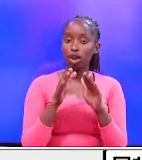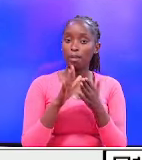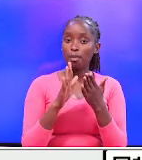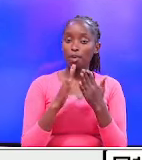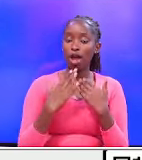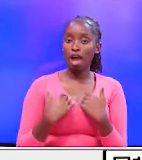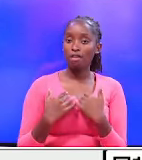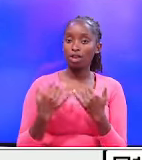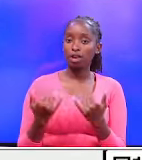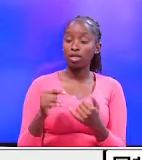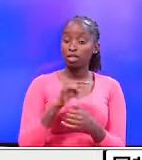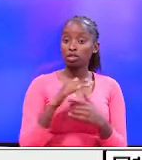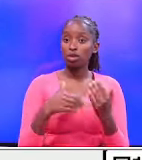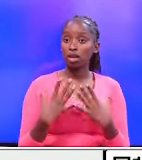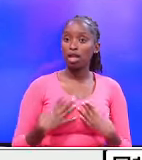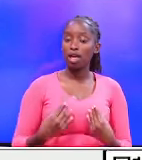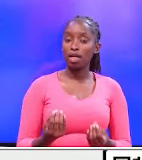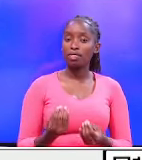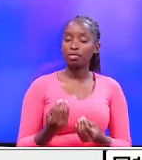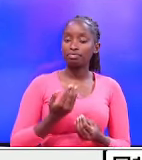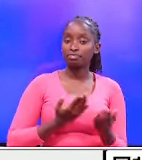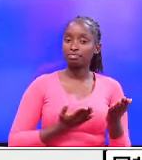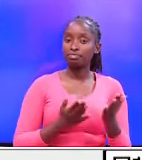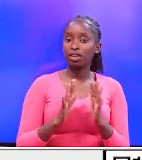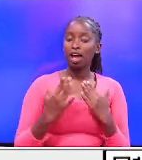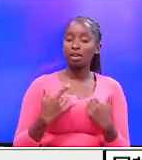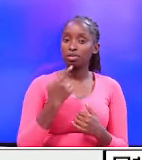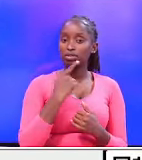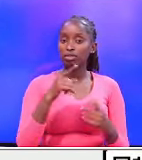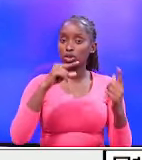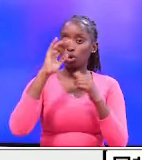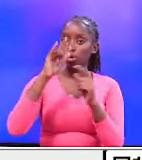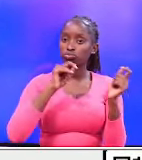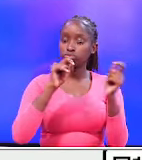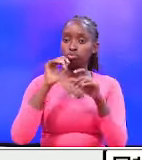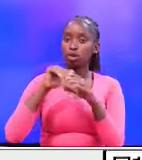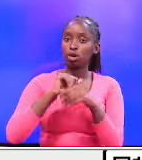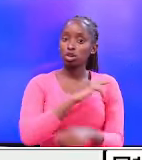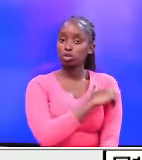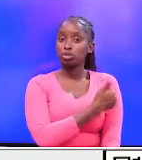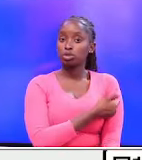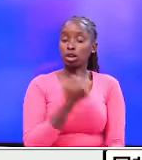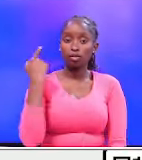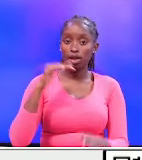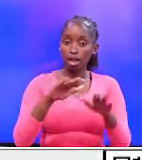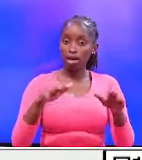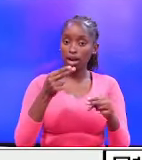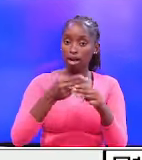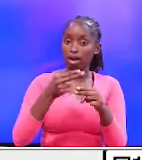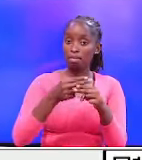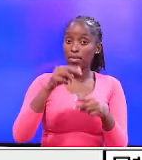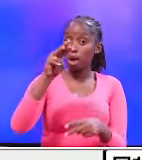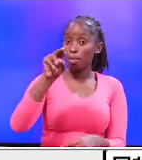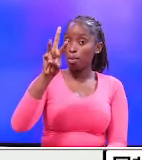taarifa hiyo, wahudumu wa afya wameweza kusema kwamba watakongamana katika hospitali ya kaunti ndogo ya Mwatate na kufanya